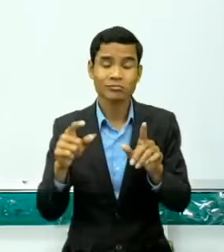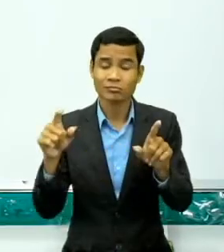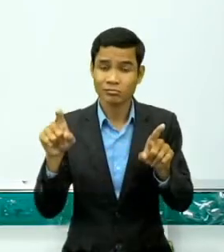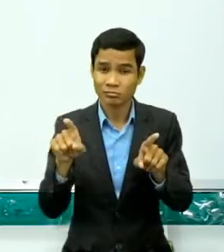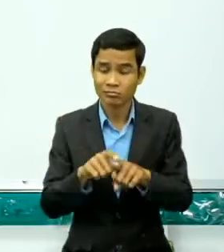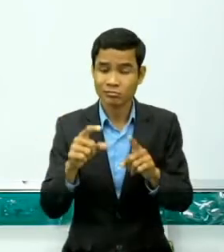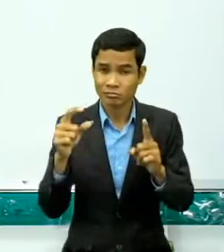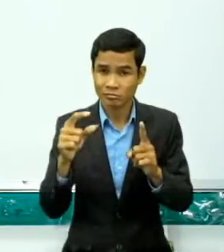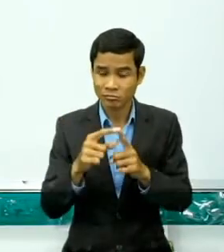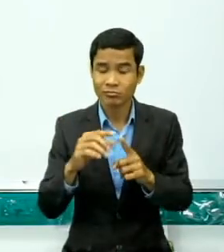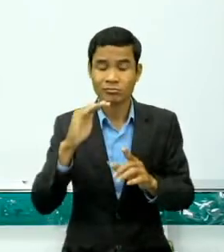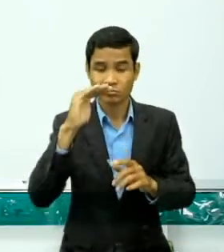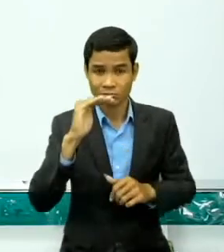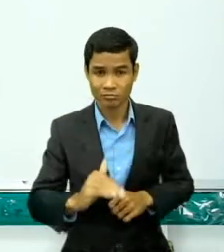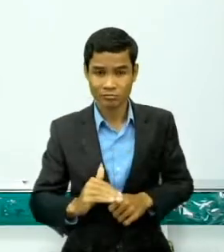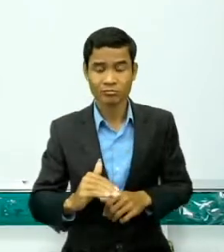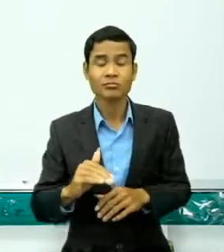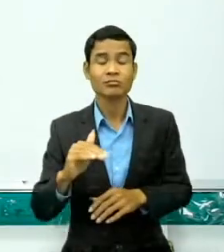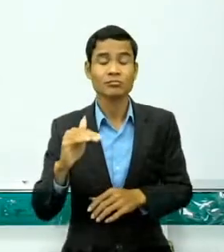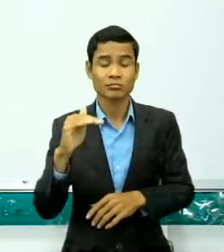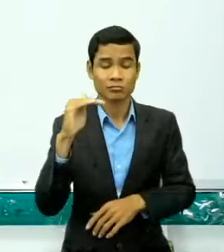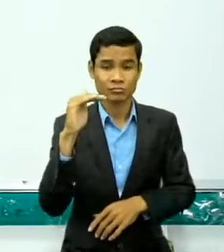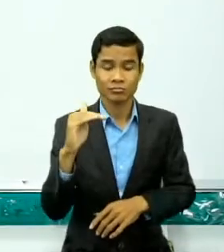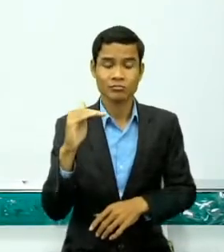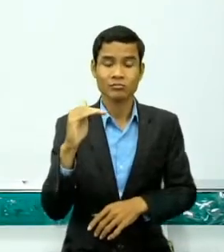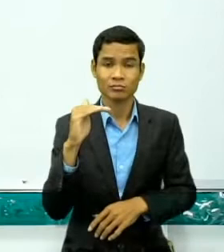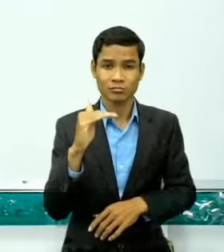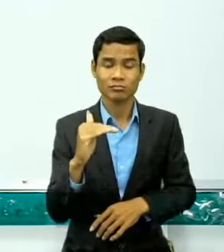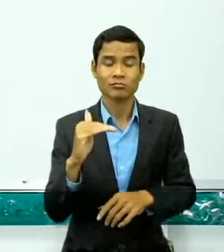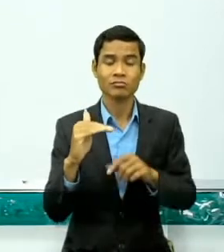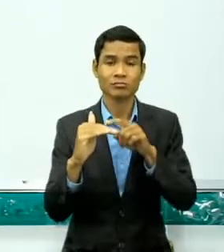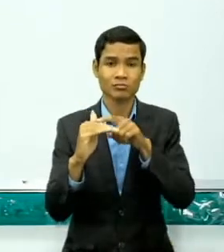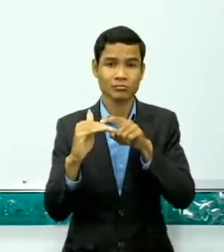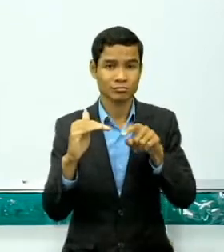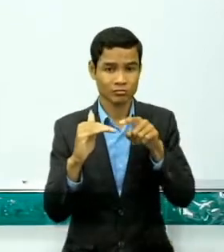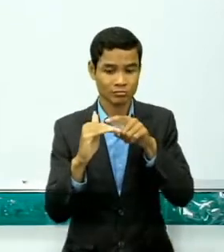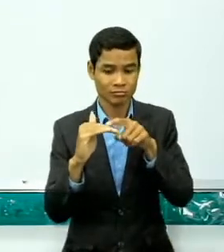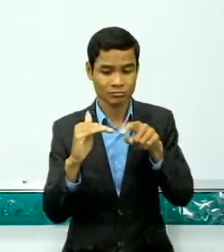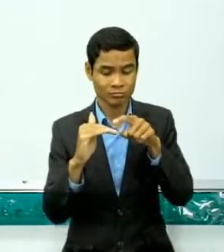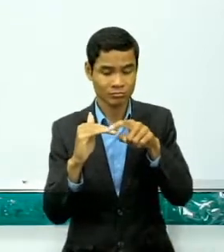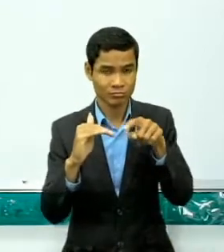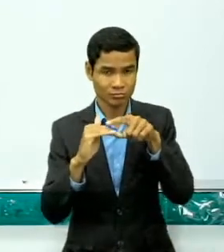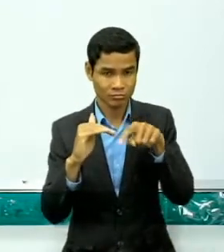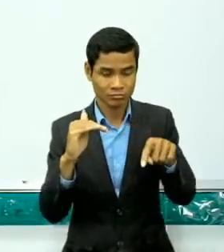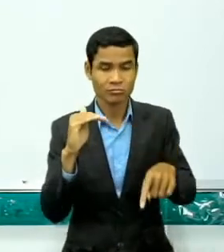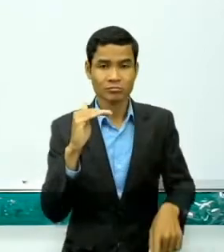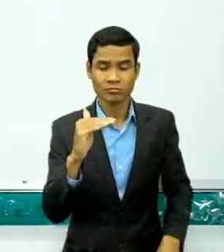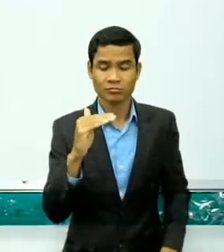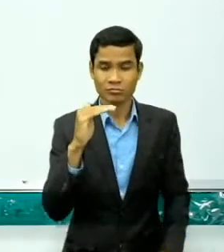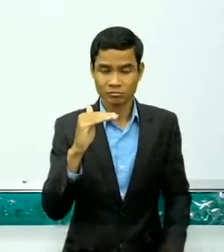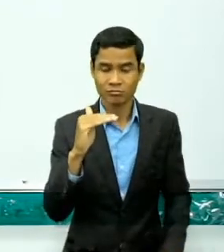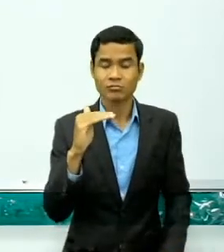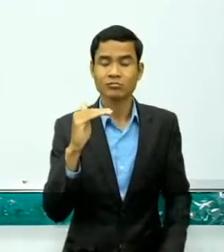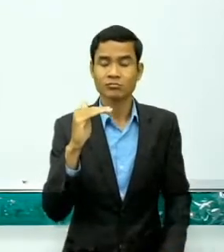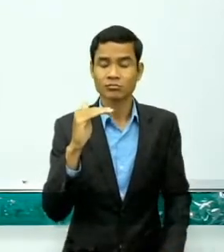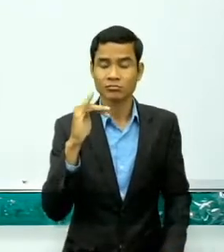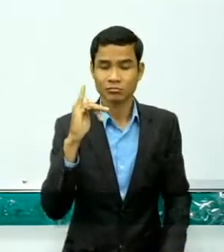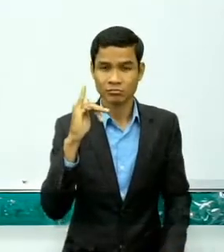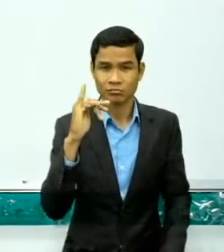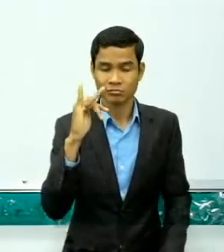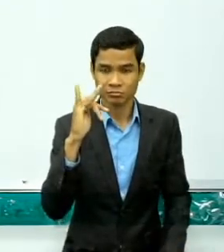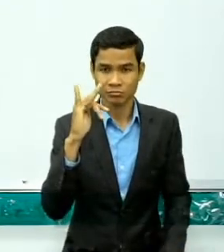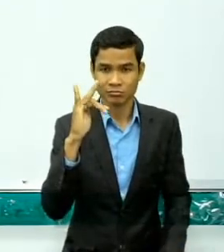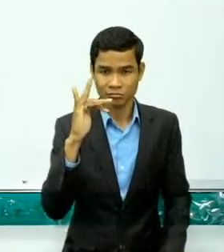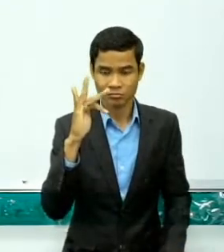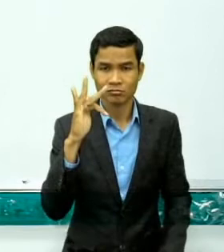នកគ្រូលើកដៃស្ដាំដៃម្រាមទាំង4របស់អ្នកគ្រូគឺមានកូនដៃនាងដៃដៃកណ្ដាលនិងដៃចង្អុ